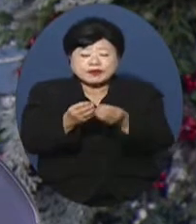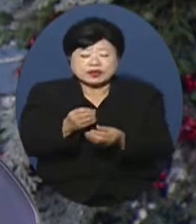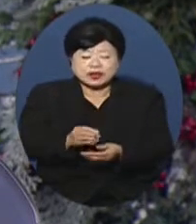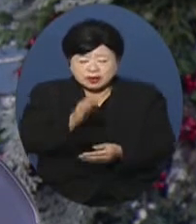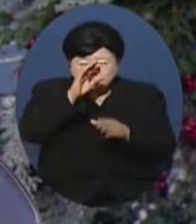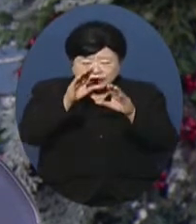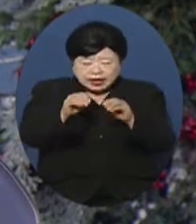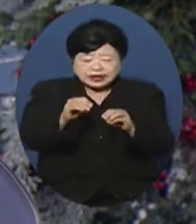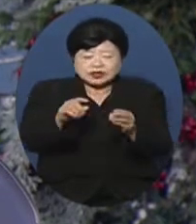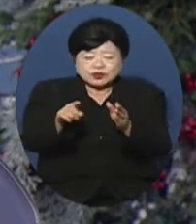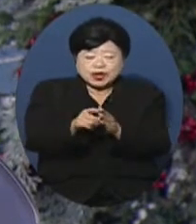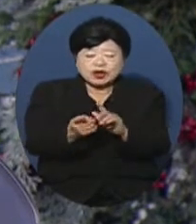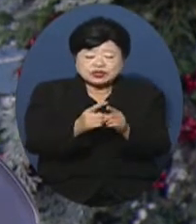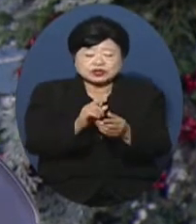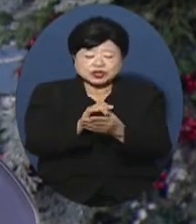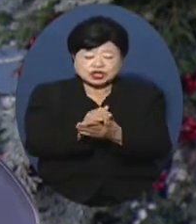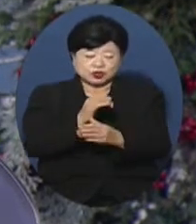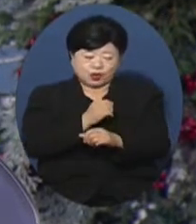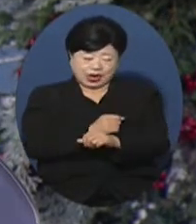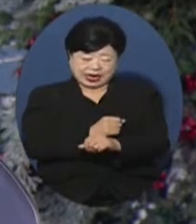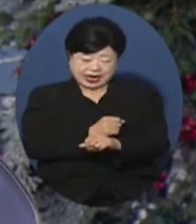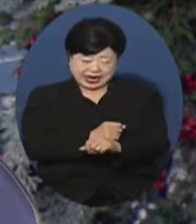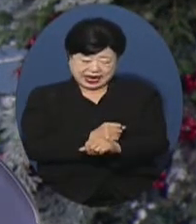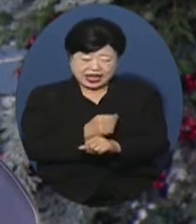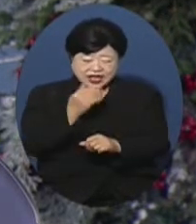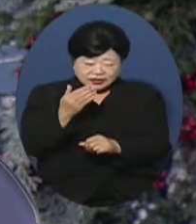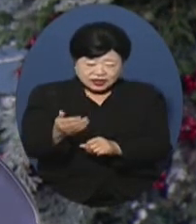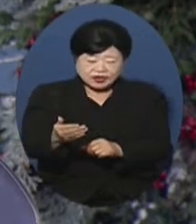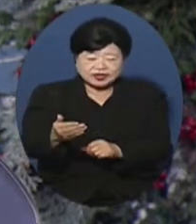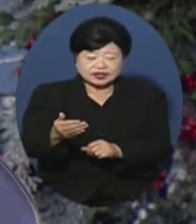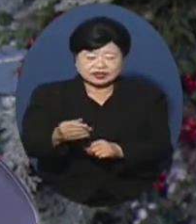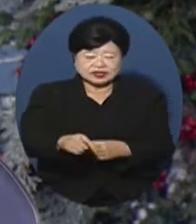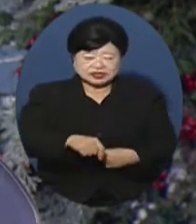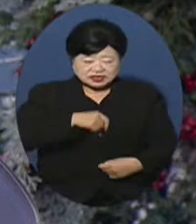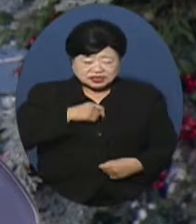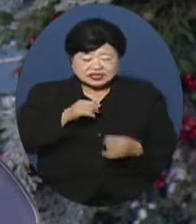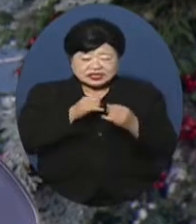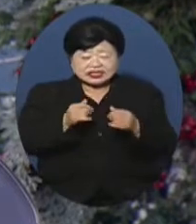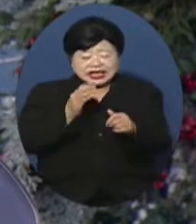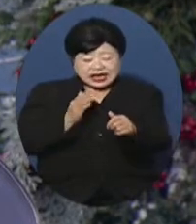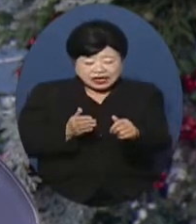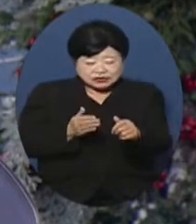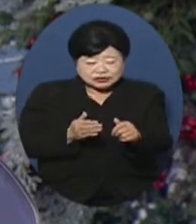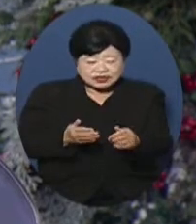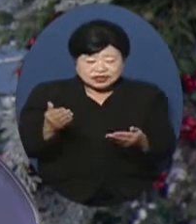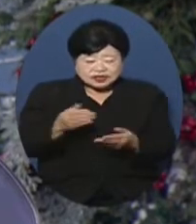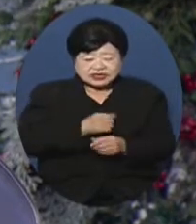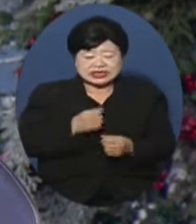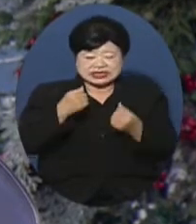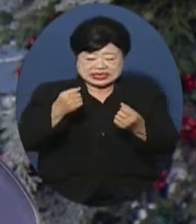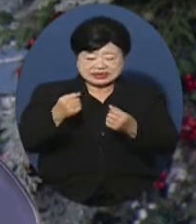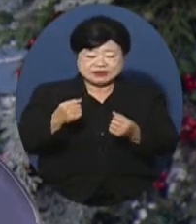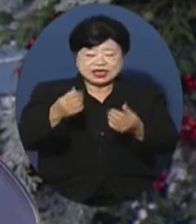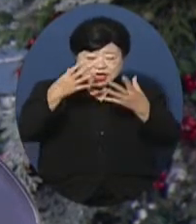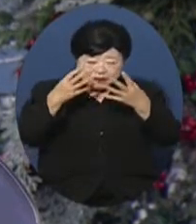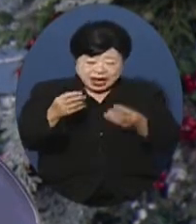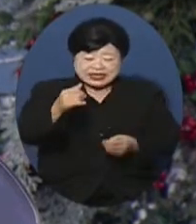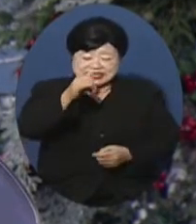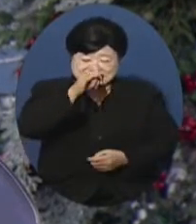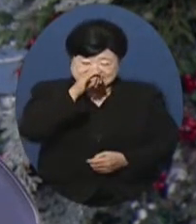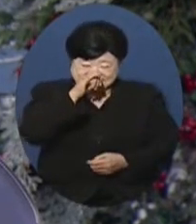낫기를 위하여 서로 기도하라 그 예의 항구는 역사하는 힘이 많으니라